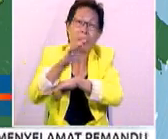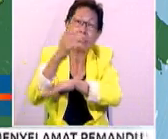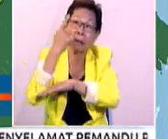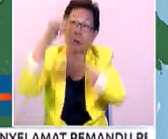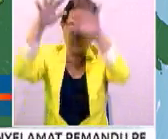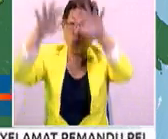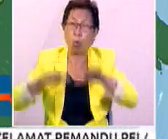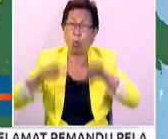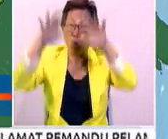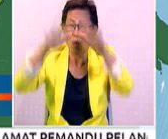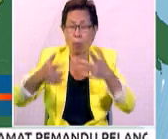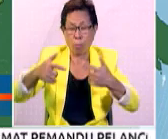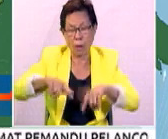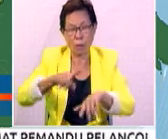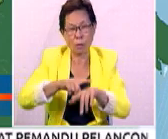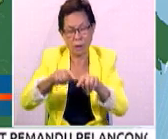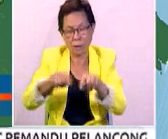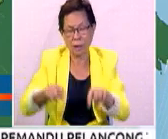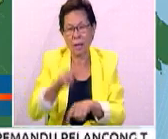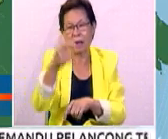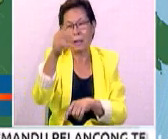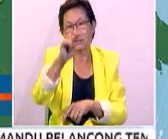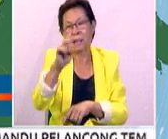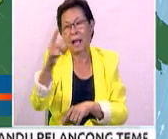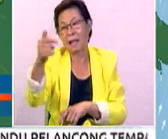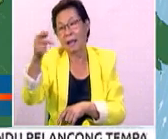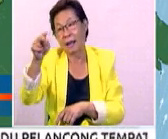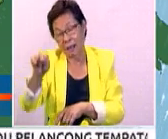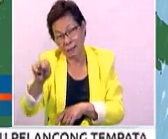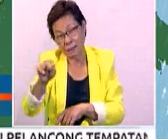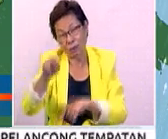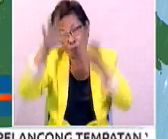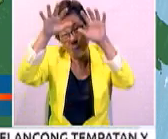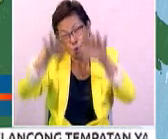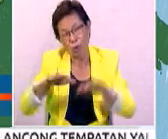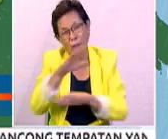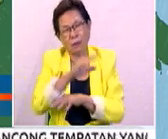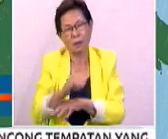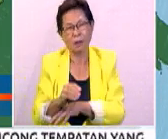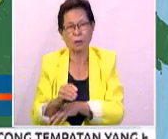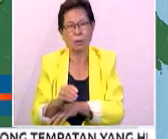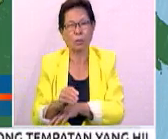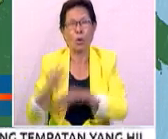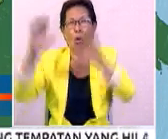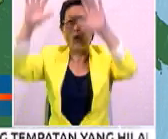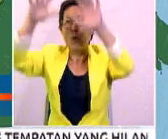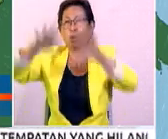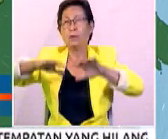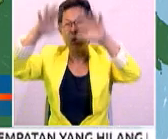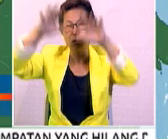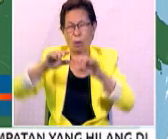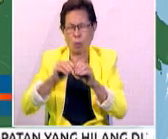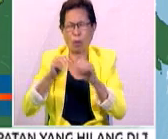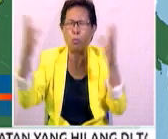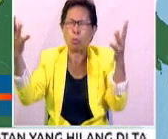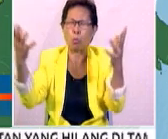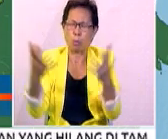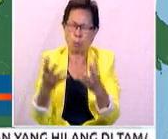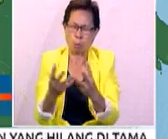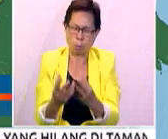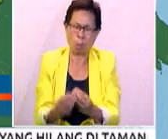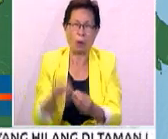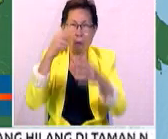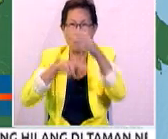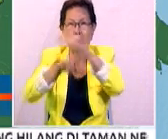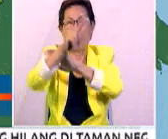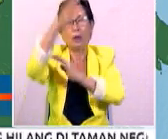juga hujan lebat turut berlaku di daerah Sandakan, bahagian Sandakan. Bagaimanapun, intensiti hujan diperhatikan semakin berkurangan dan ianya